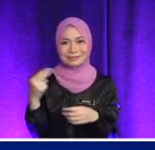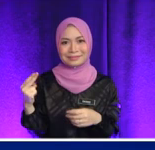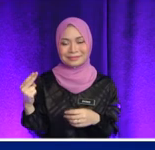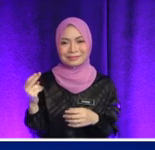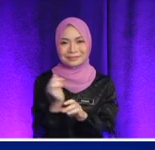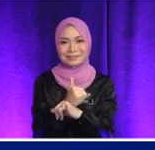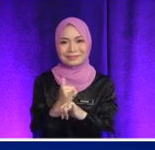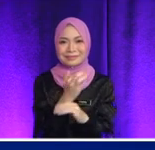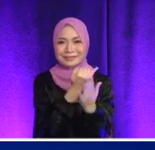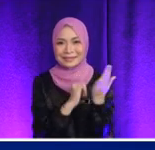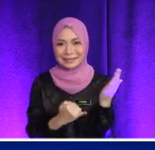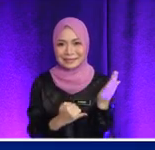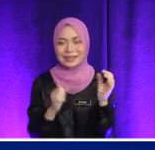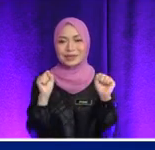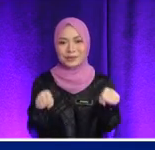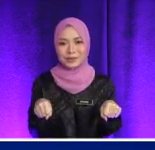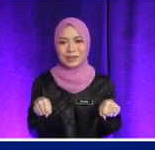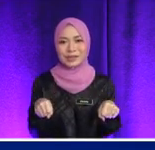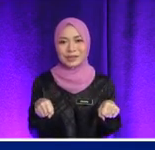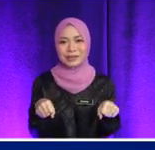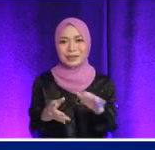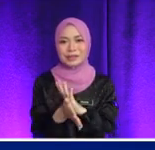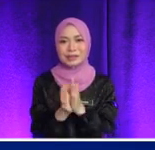mampu menjalani pendapatan